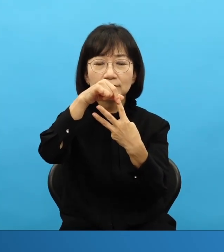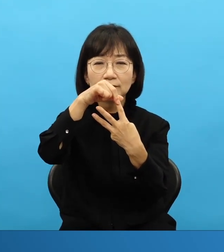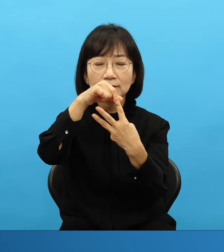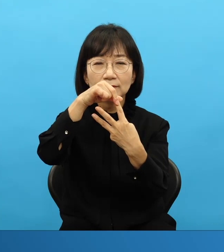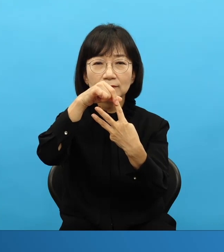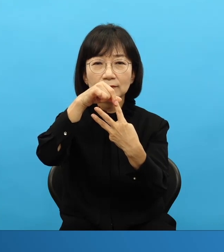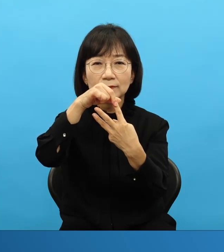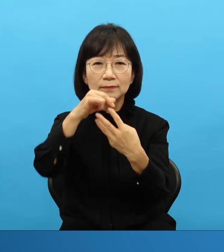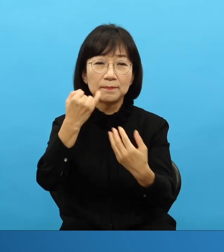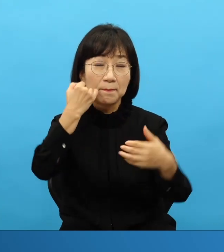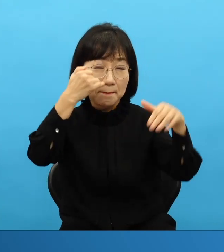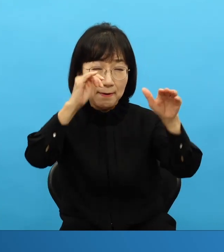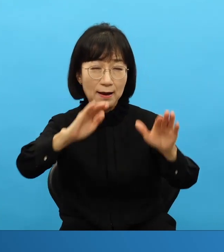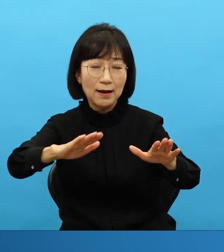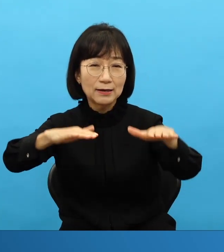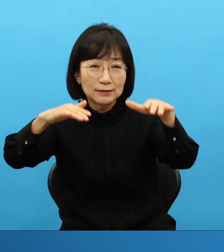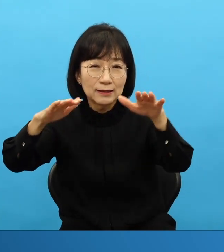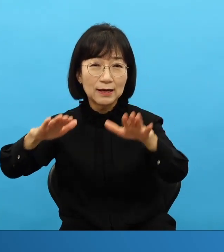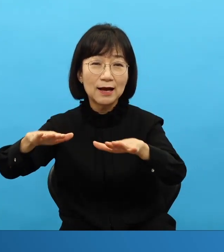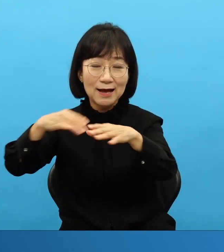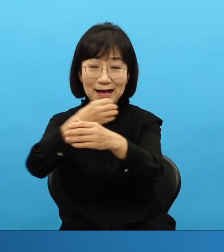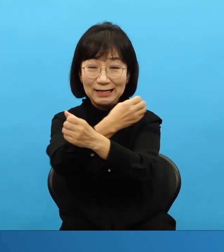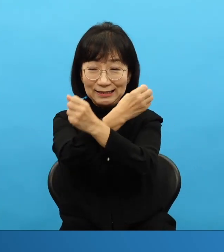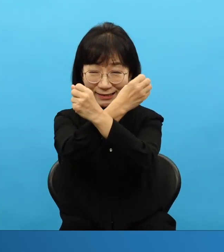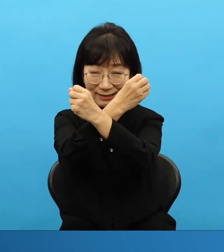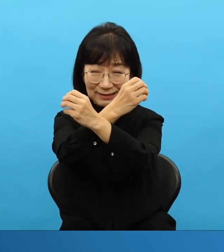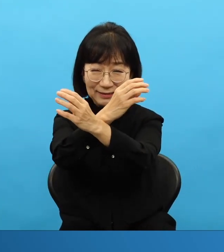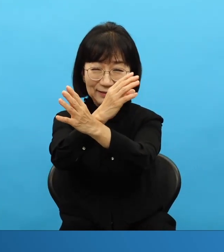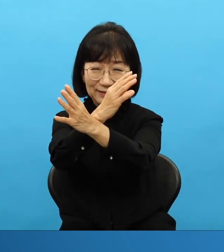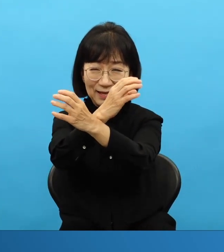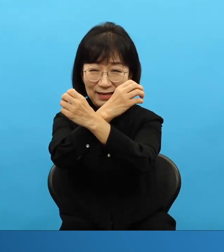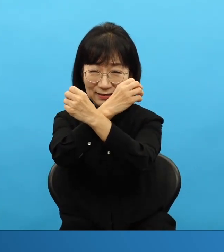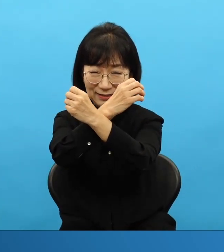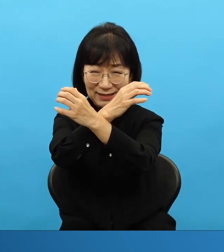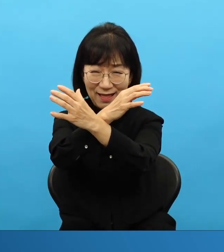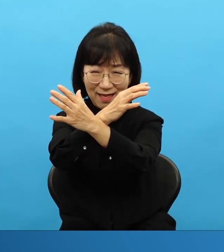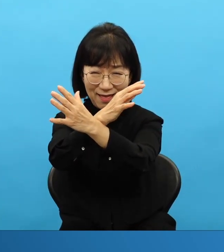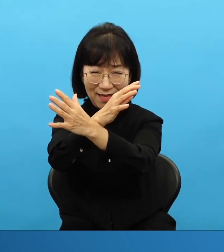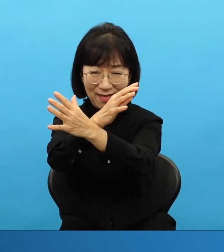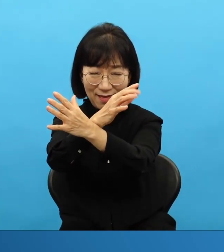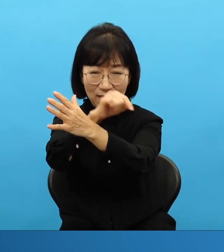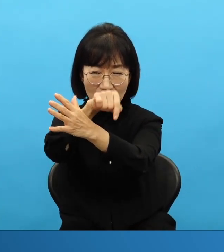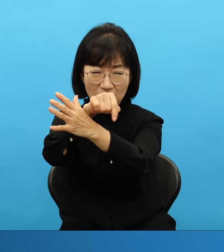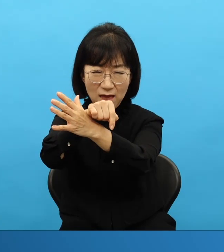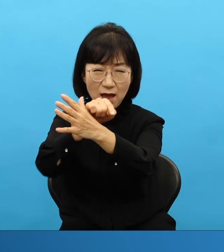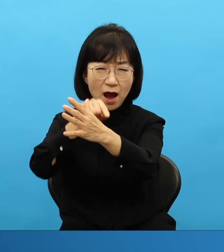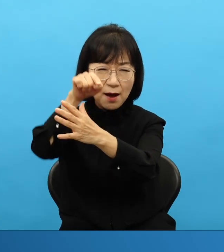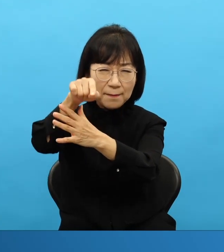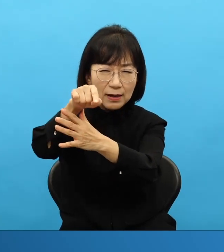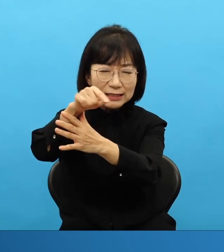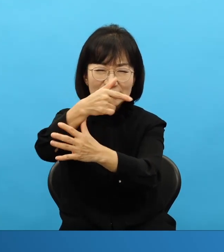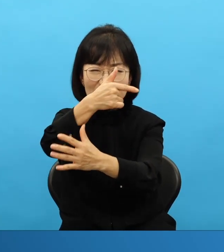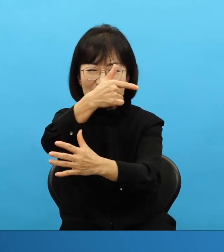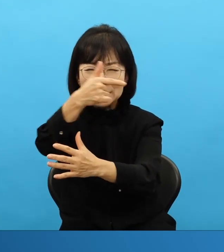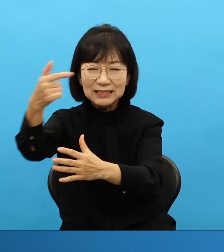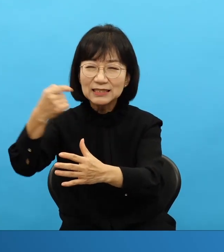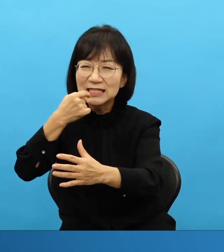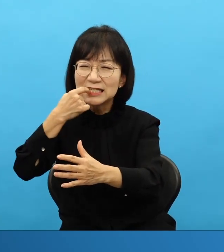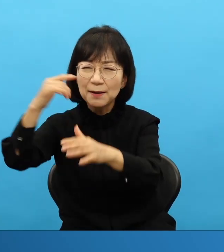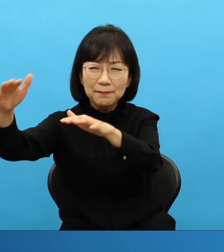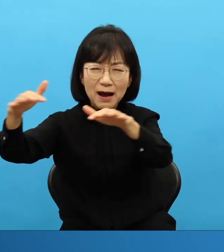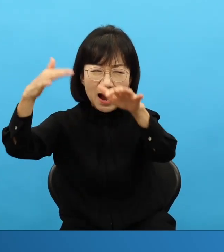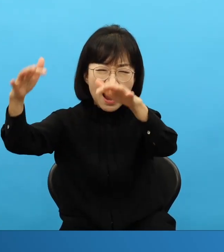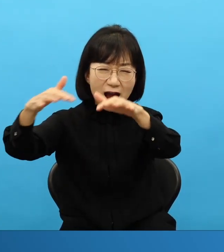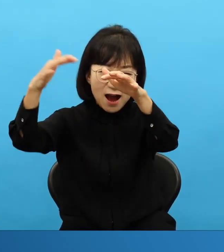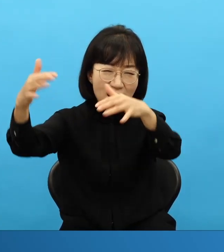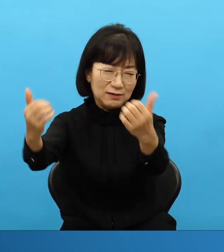향해서 등대보다 더 큰 파도가 막 오는 거예요. 第一幅